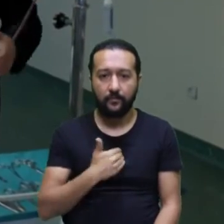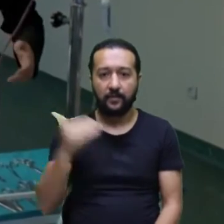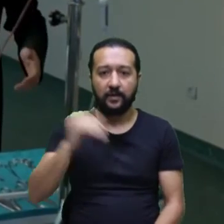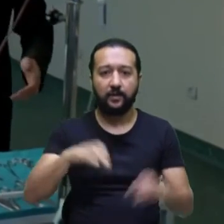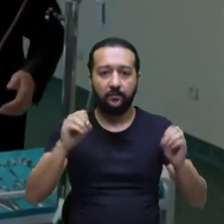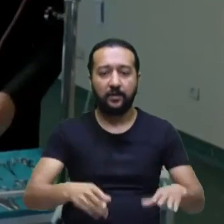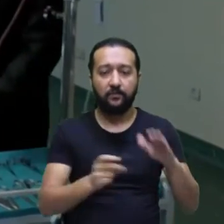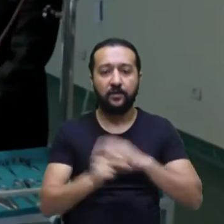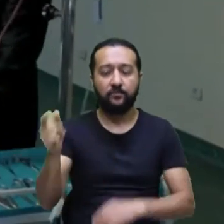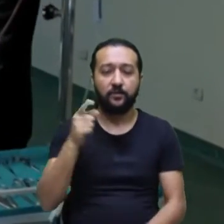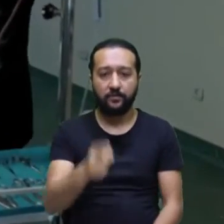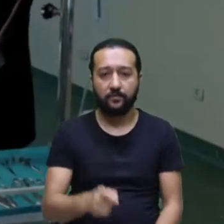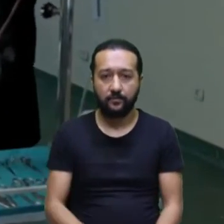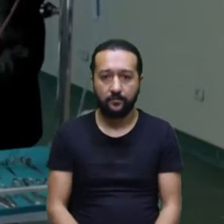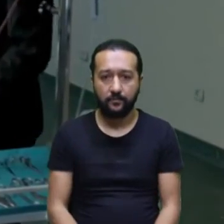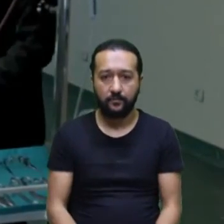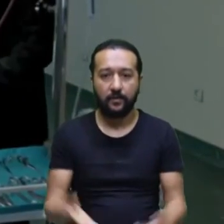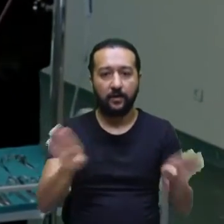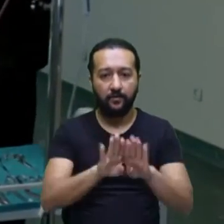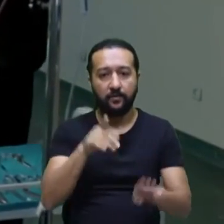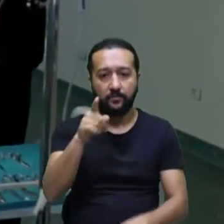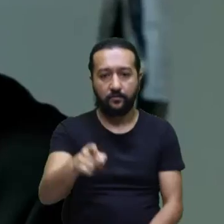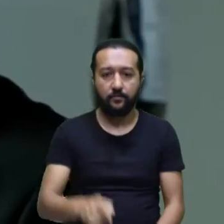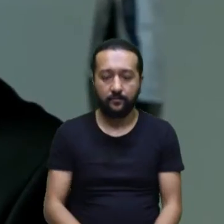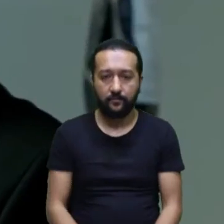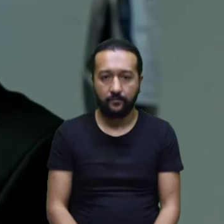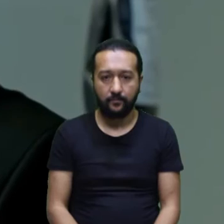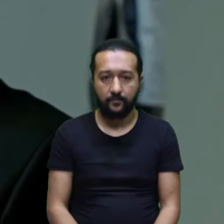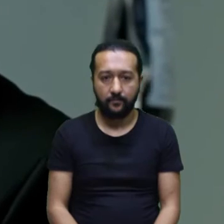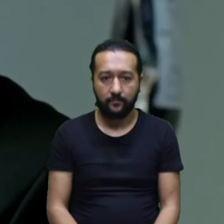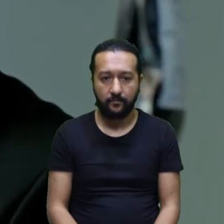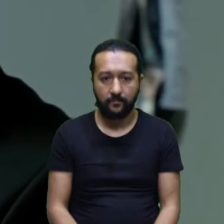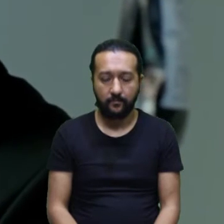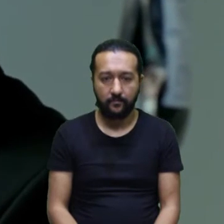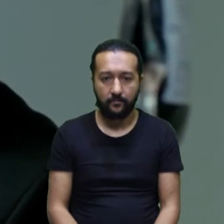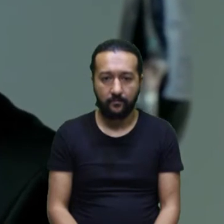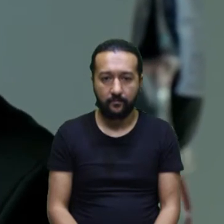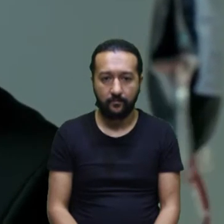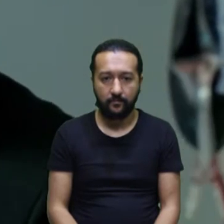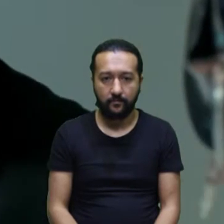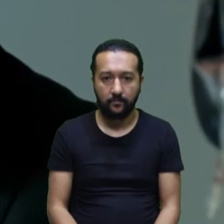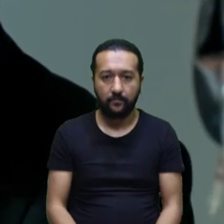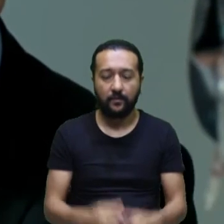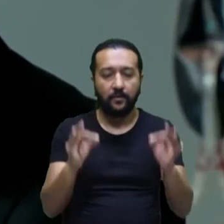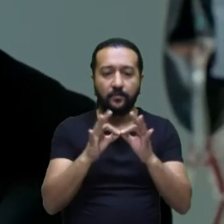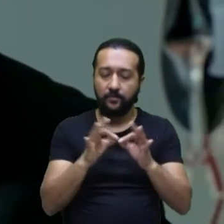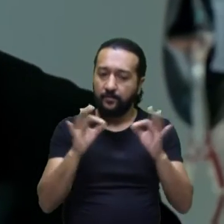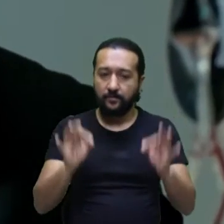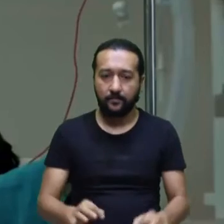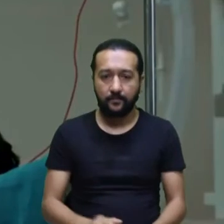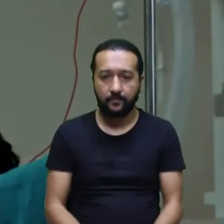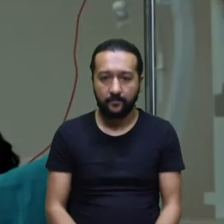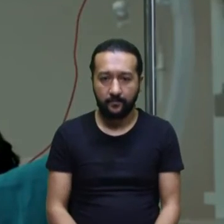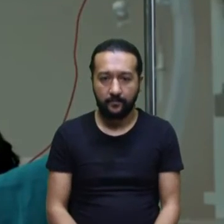bırakıp kaçmışlar. Kapat şu kapıyı. Polat ameliyat penslerinin üzerinden aldığı eldivenleri giydi. Bismillah.